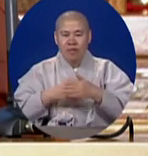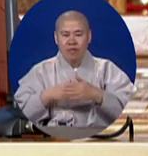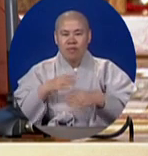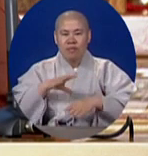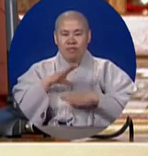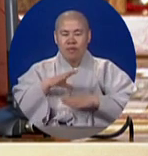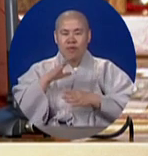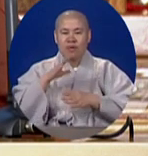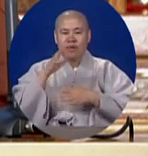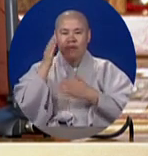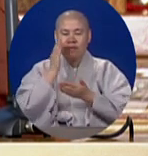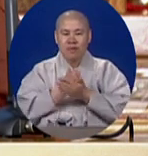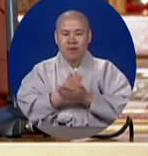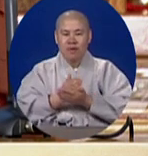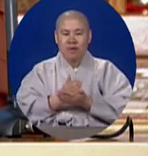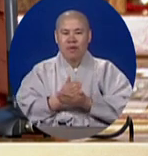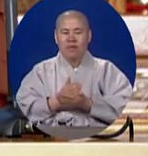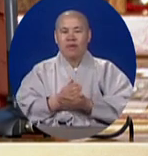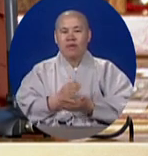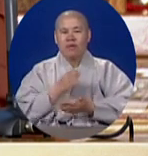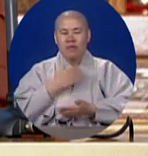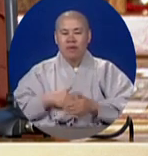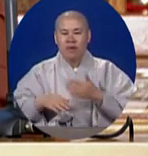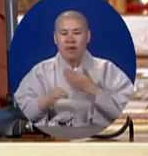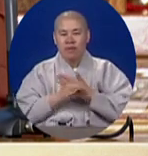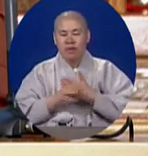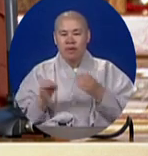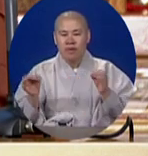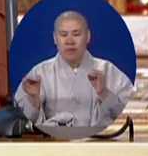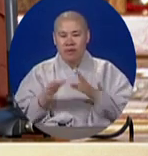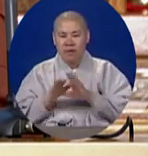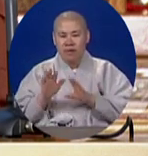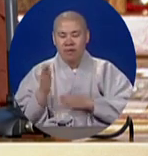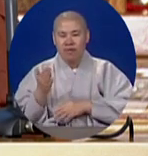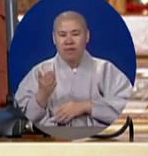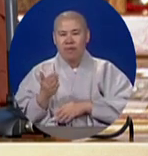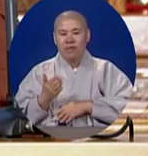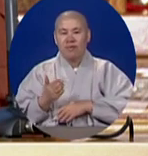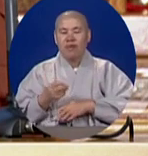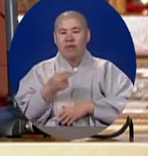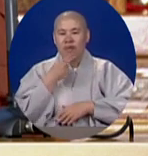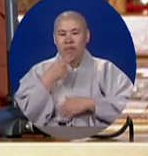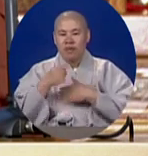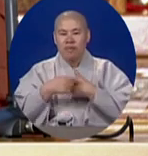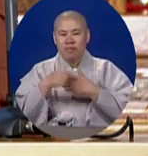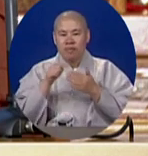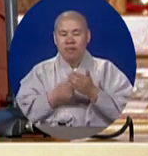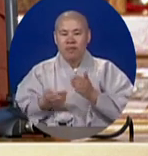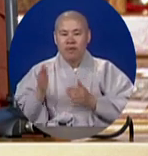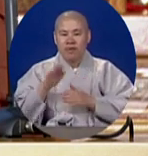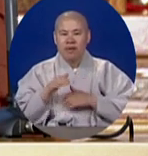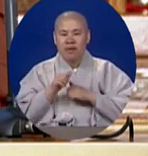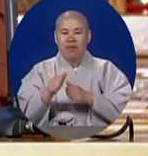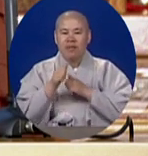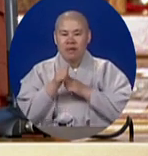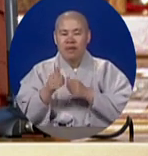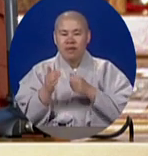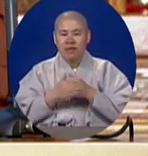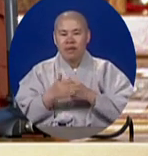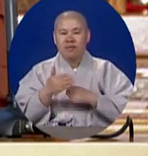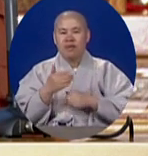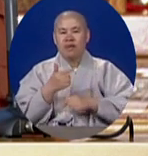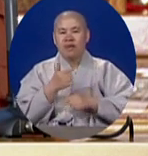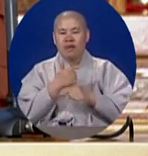났구나. 바로 알면 없어요, 그거는. 근데 없는 마음인데 이걸 따라가서 자꾸 또